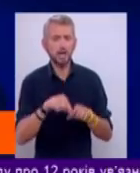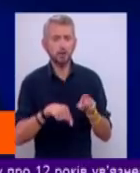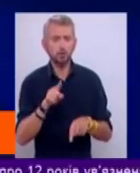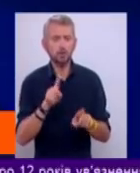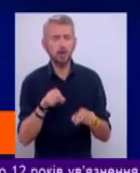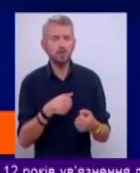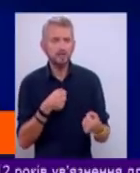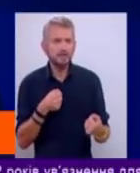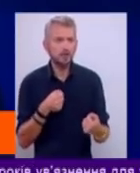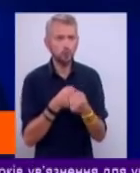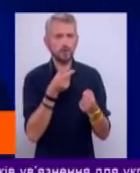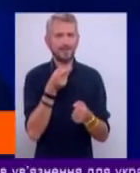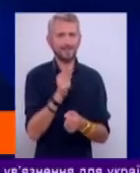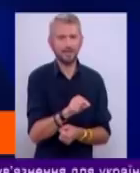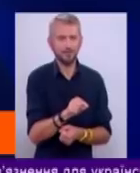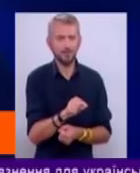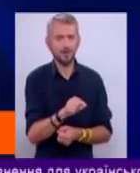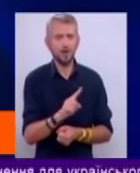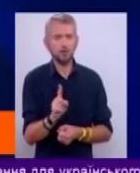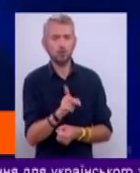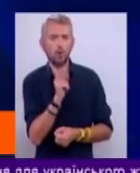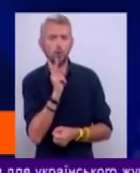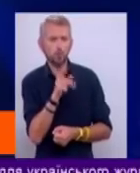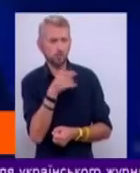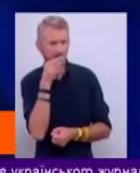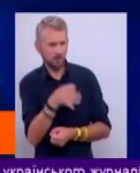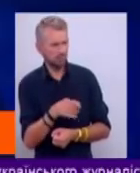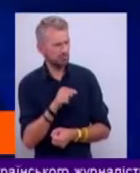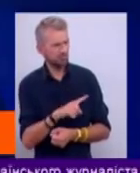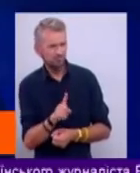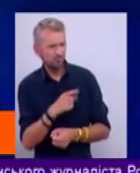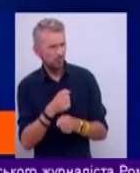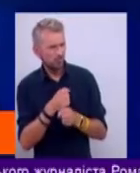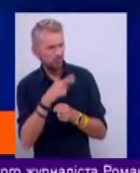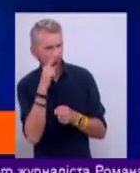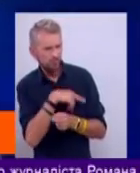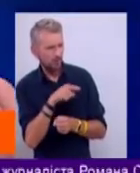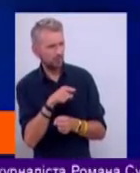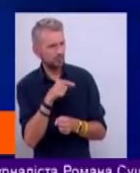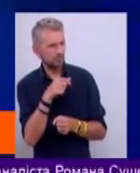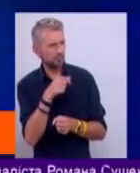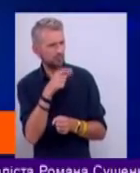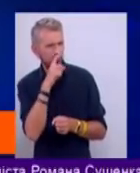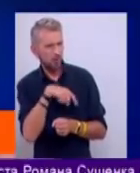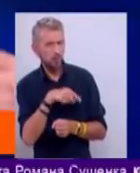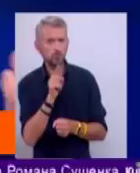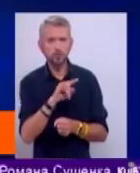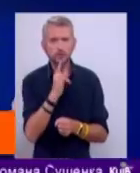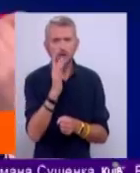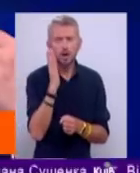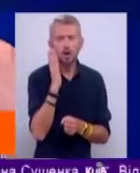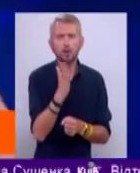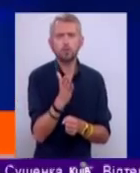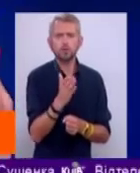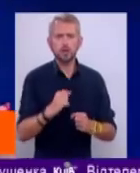навіть стикнулася з тим, що хтось їй скаже, а ти щось не те робиш, це не дуже добре. І тоді дитина буде